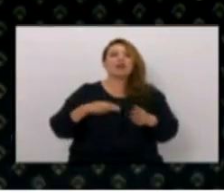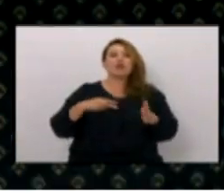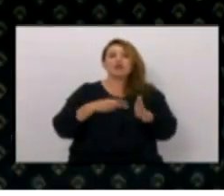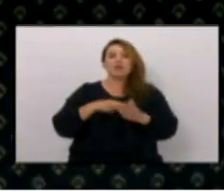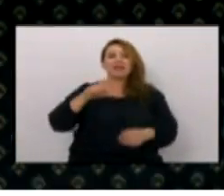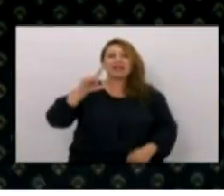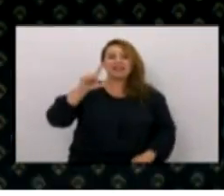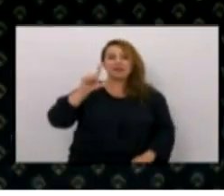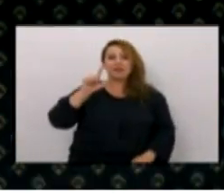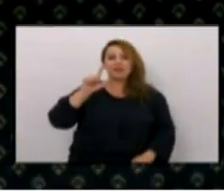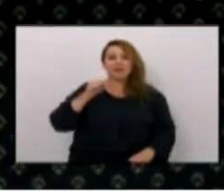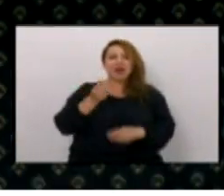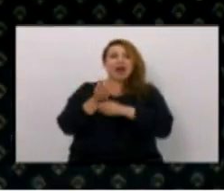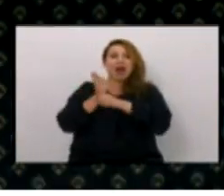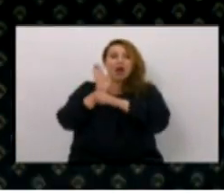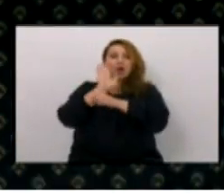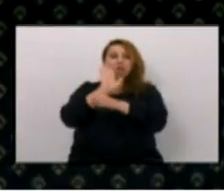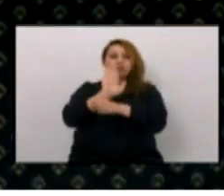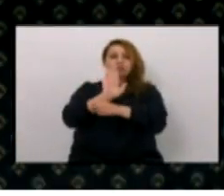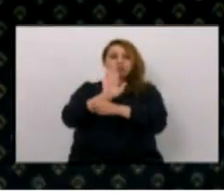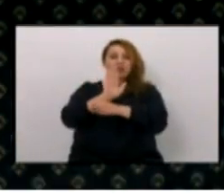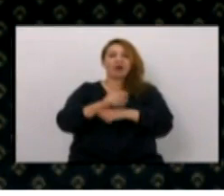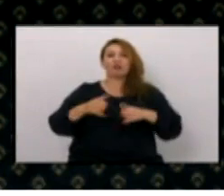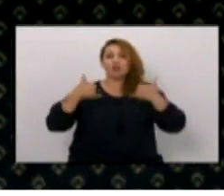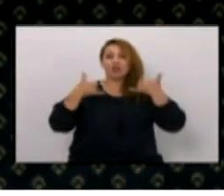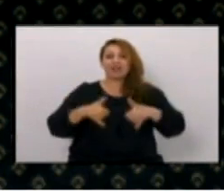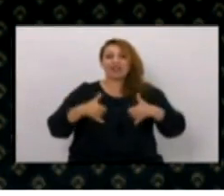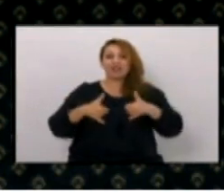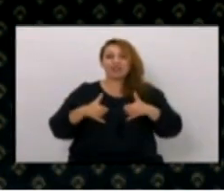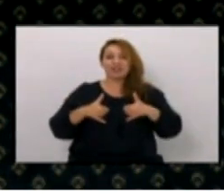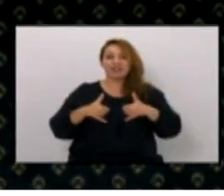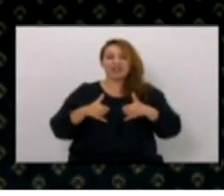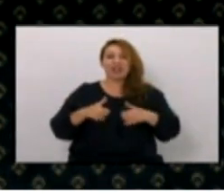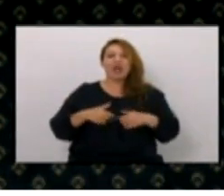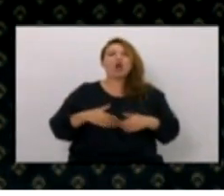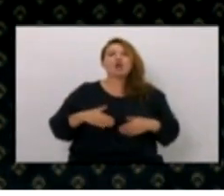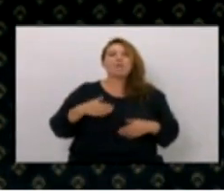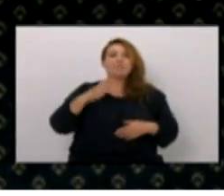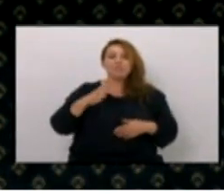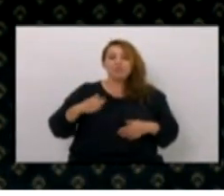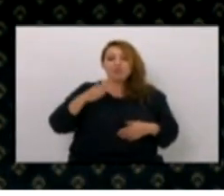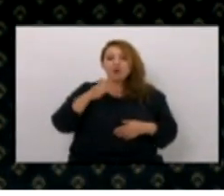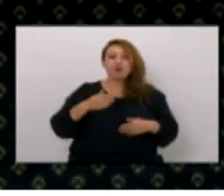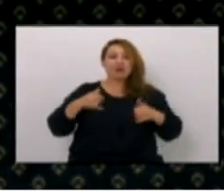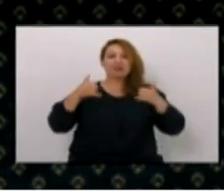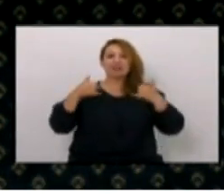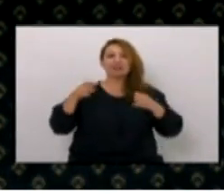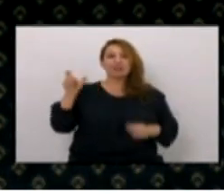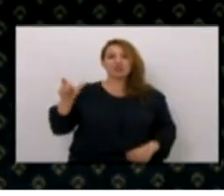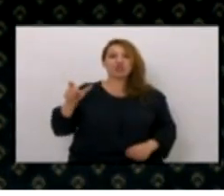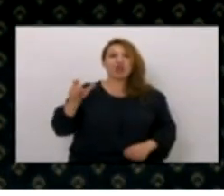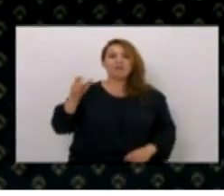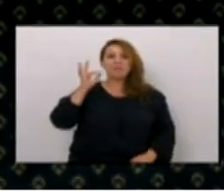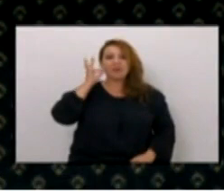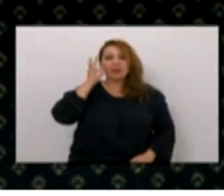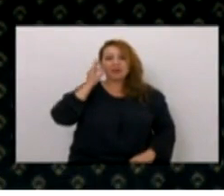الأخيرة قبل عرضه على الشعب في استفتاء شعبي يوم الفاتح من شهر نوفمبر المقبل. إذن لابد من